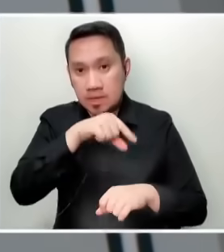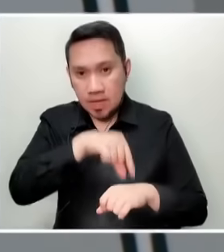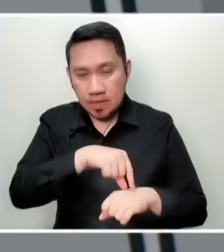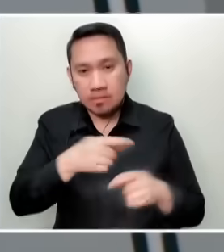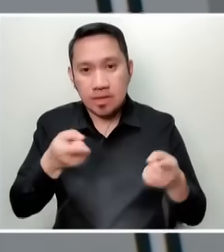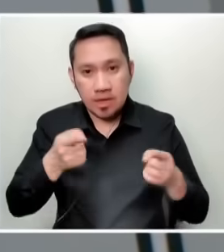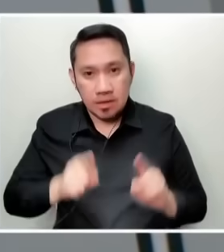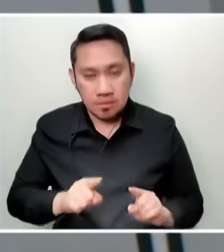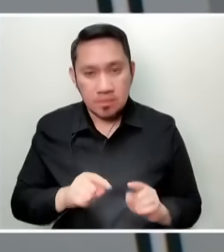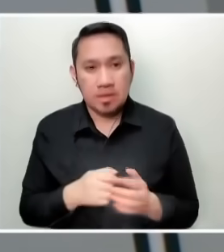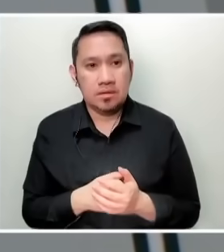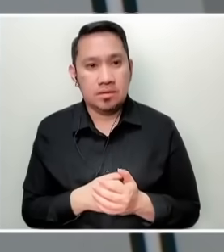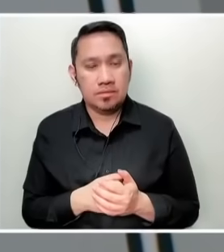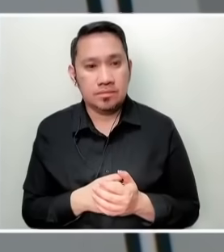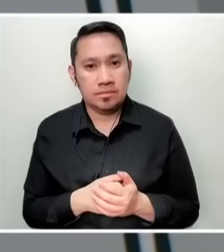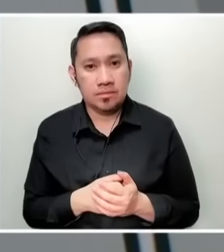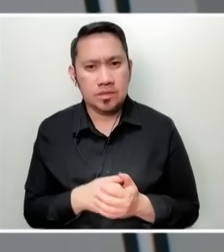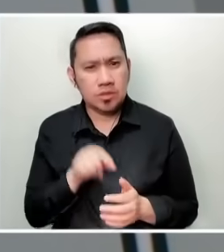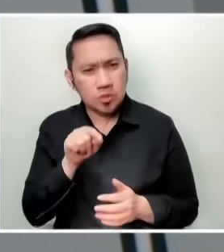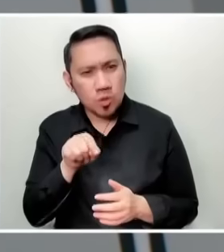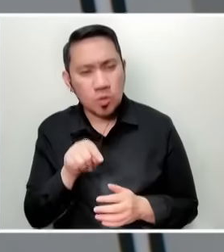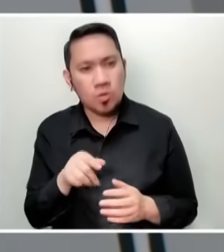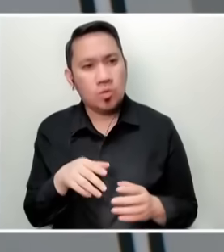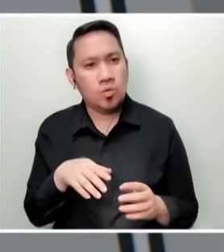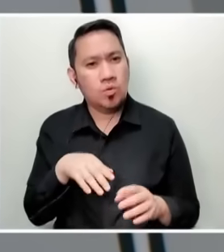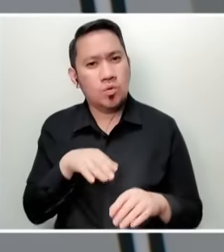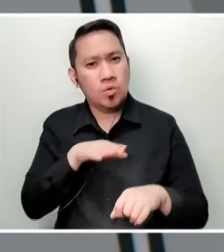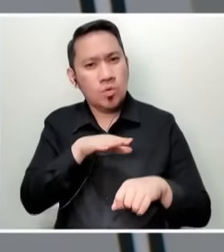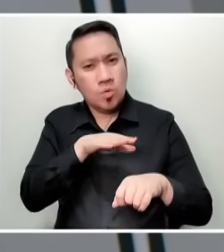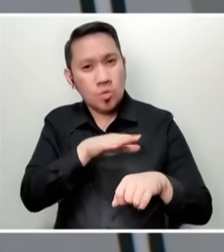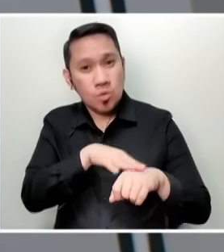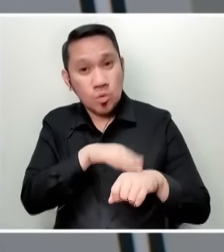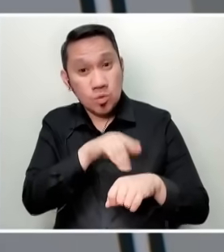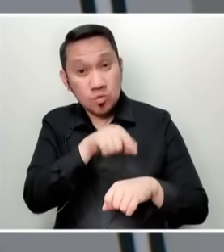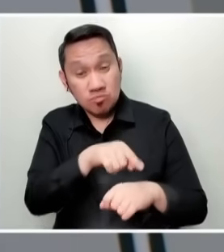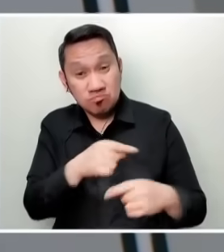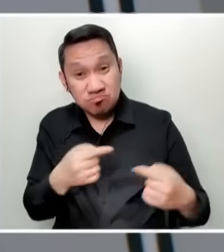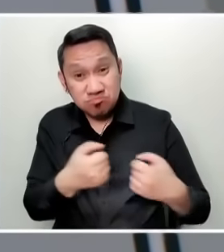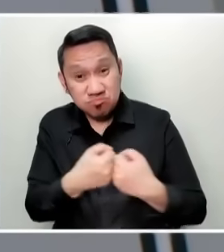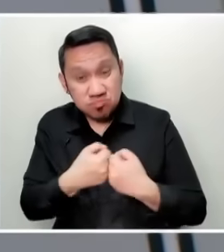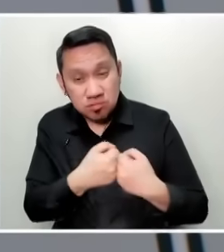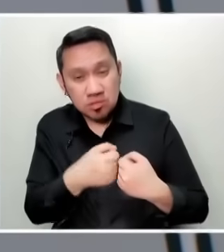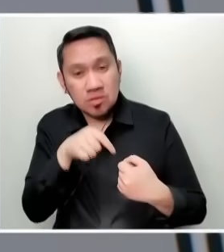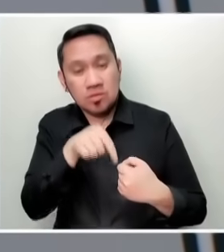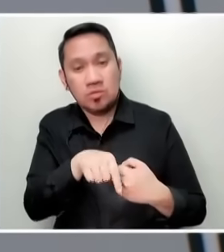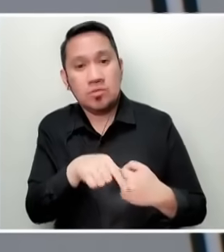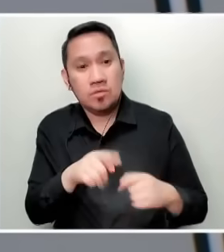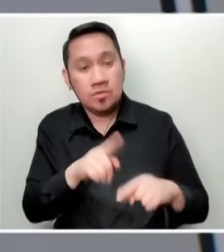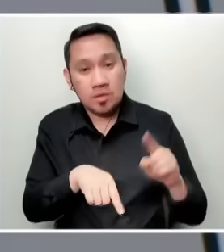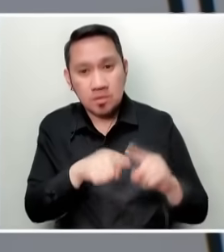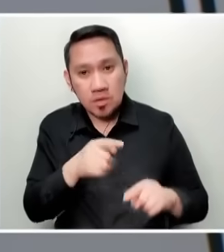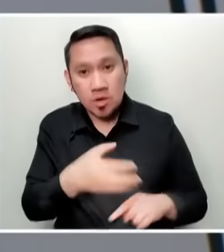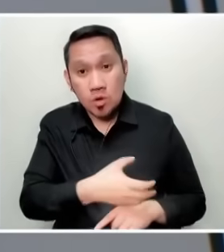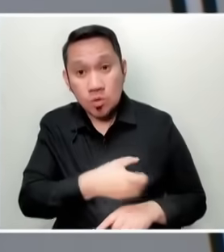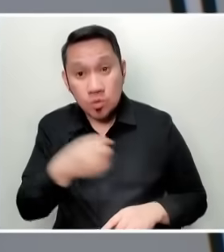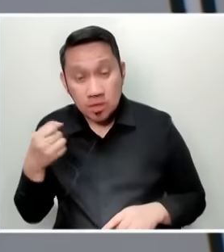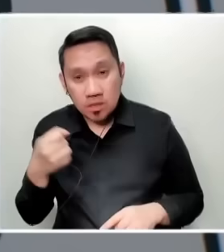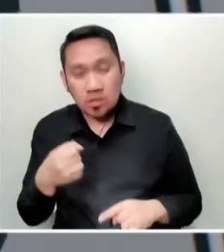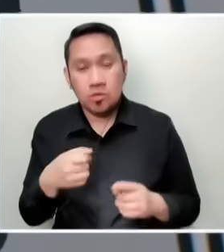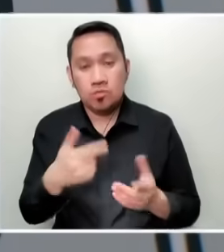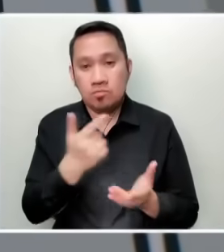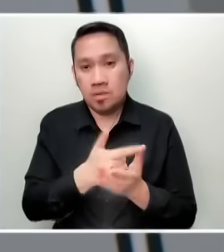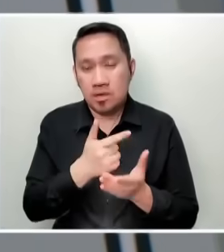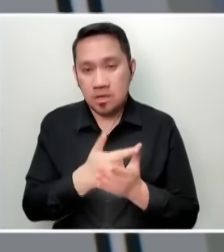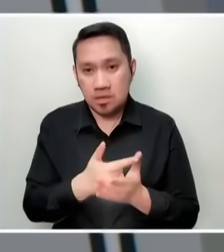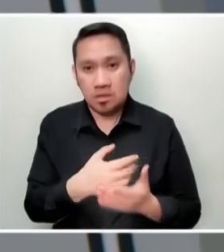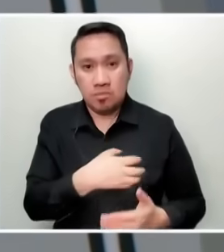suspect, tatakutin lamang sana niya ang nakaalitang kaibigan kaya niya naisipang kunin ang baril ng pulis.